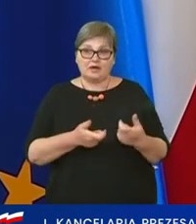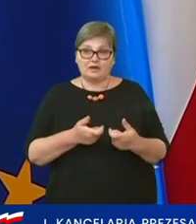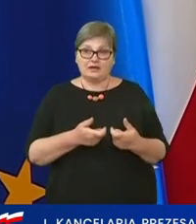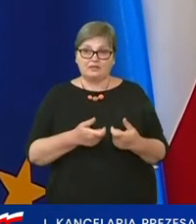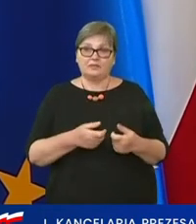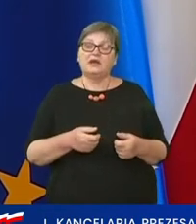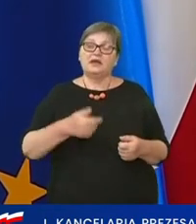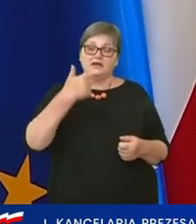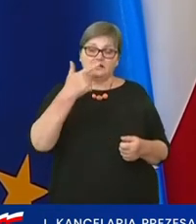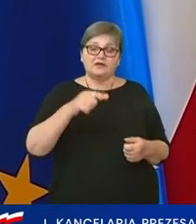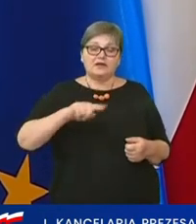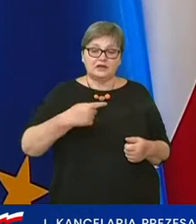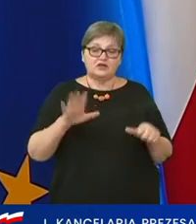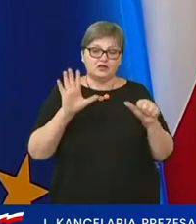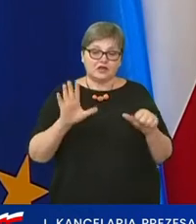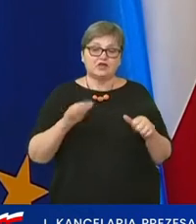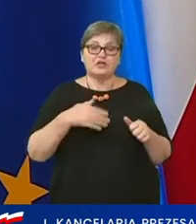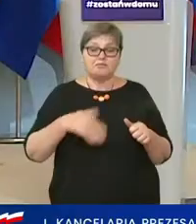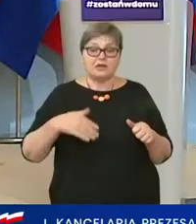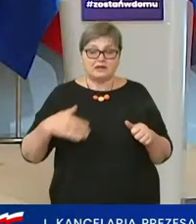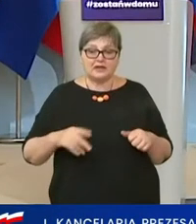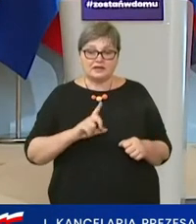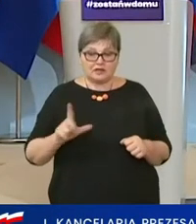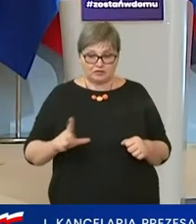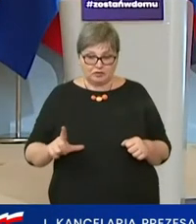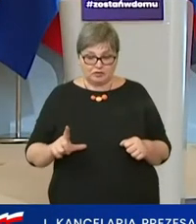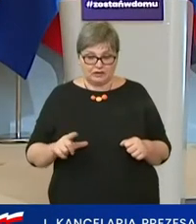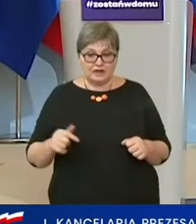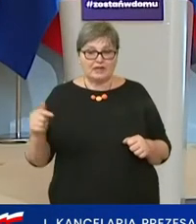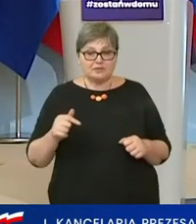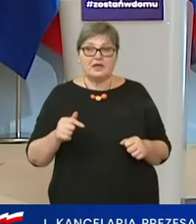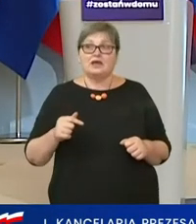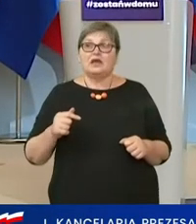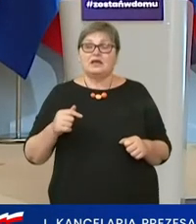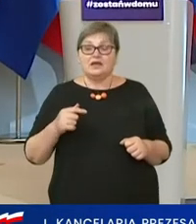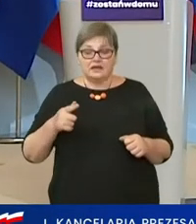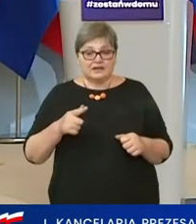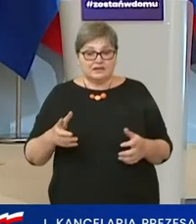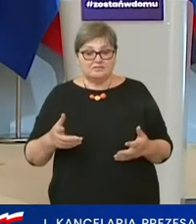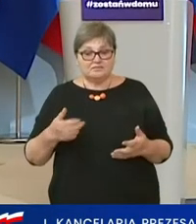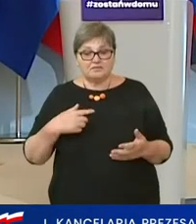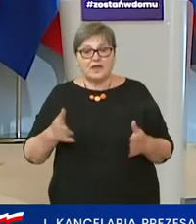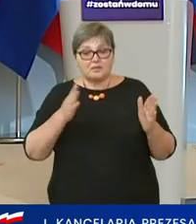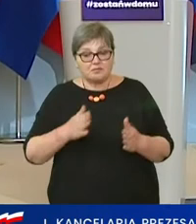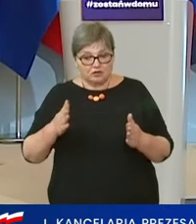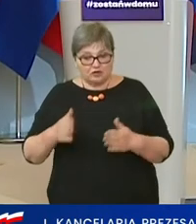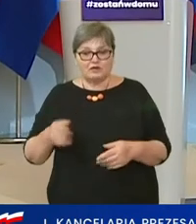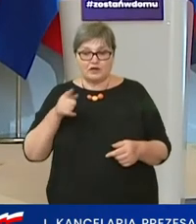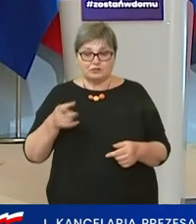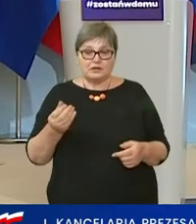dwóch z sześciu miliardów złotych które udało się wygospodarować razem z marszałkiem województwa na